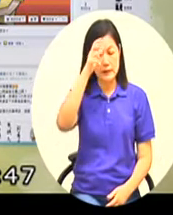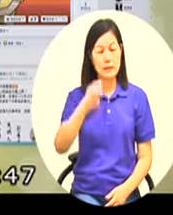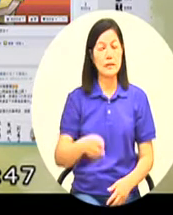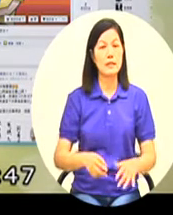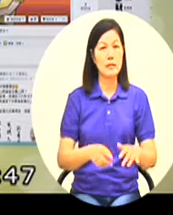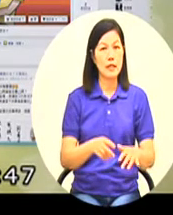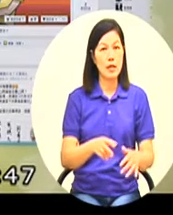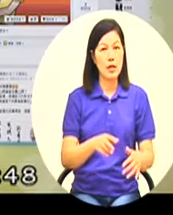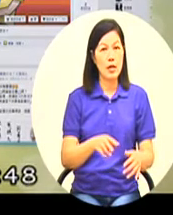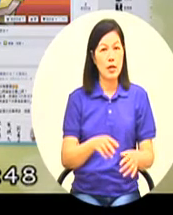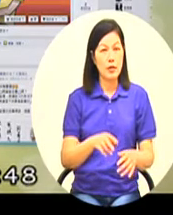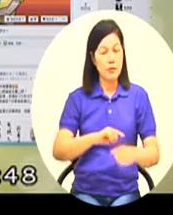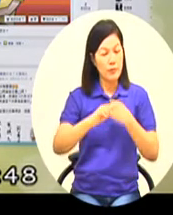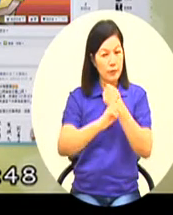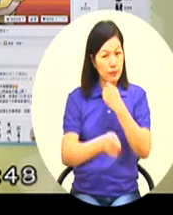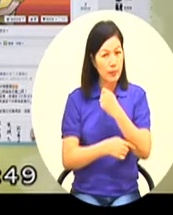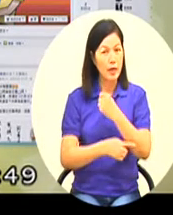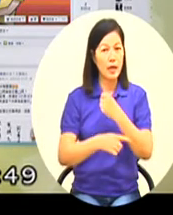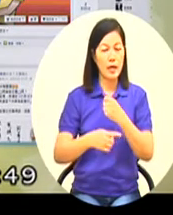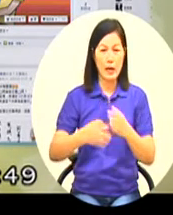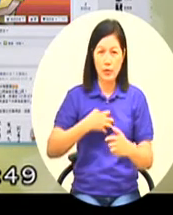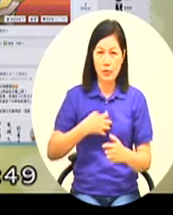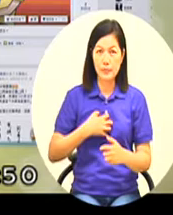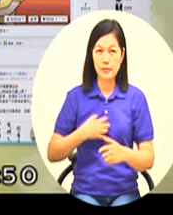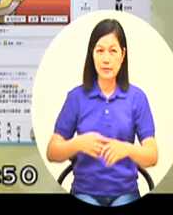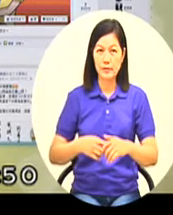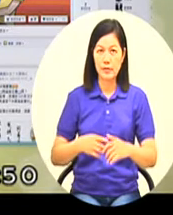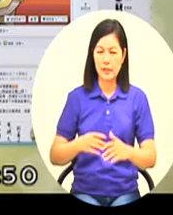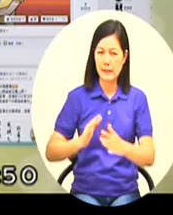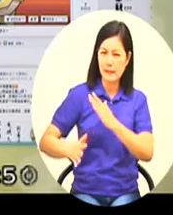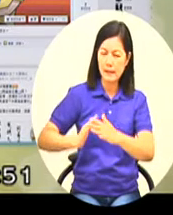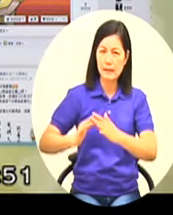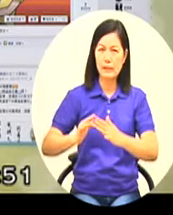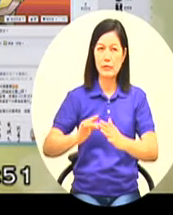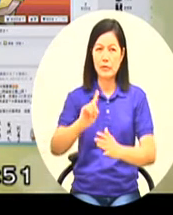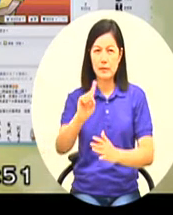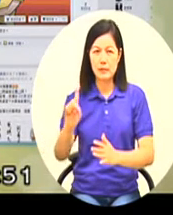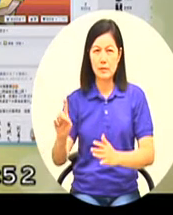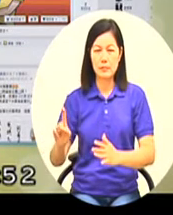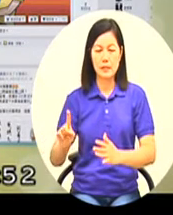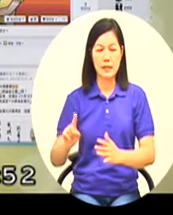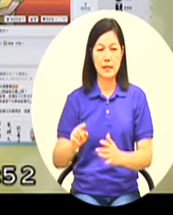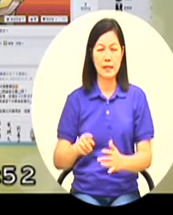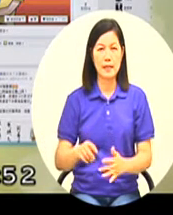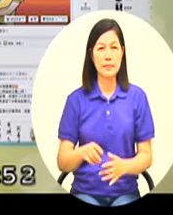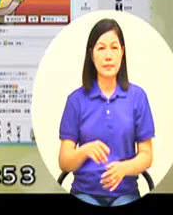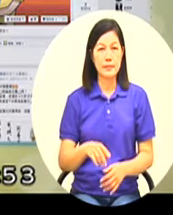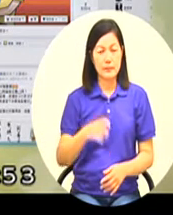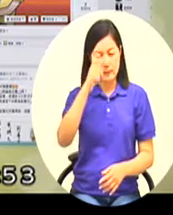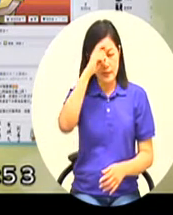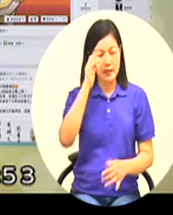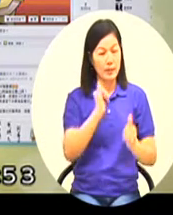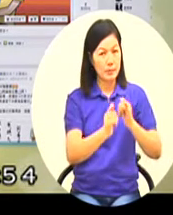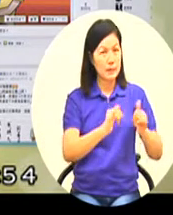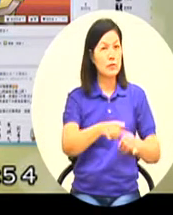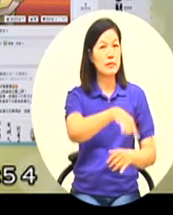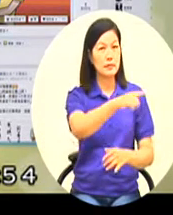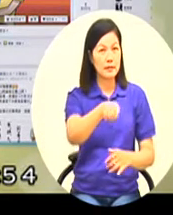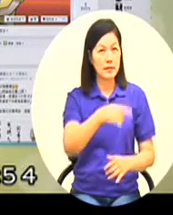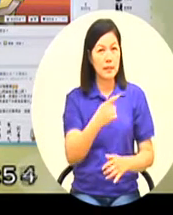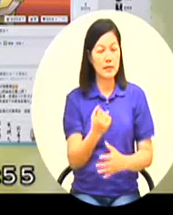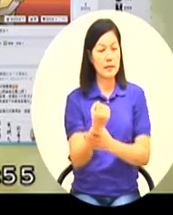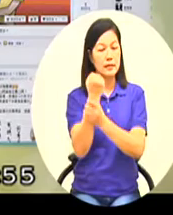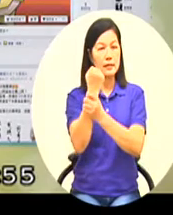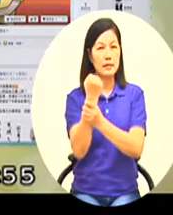一些危险或是挑战啊，我们也让民众能有所了解，也希望能获得民众的一个支